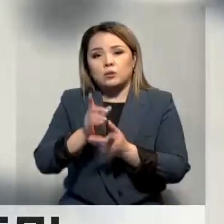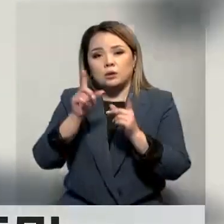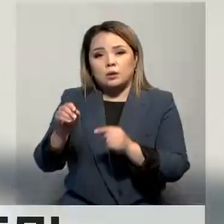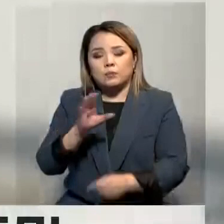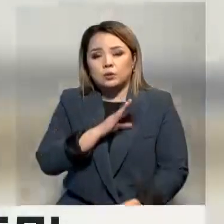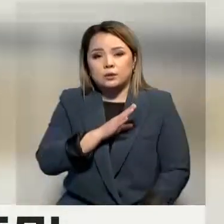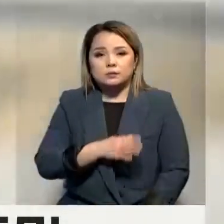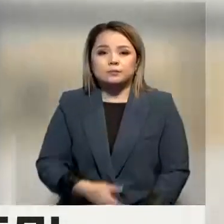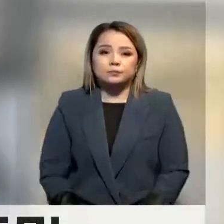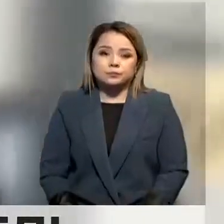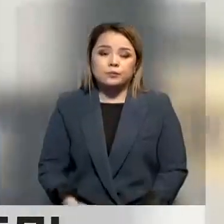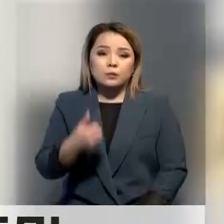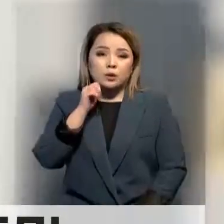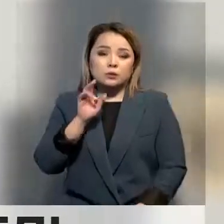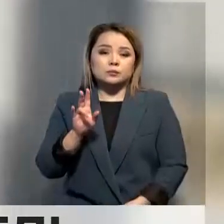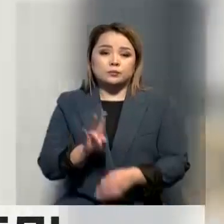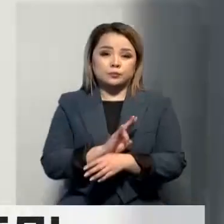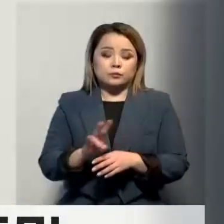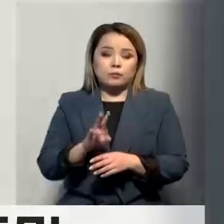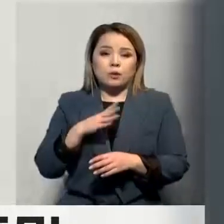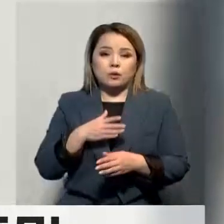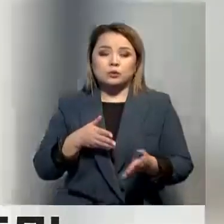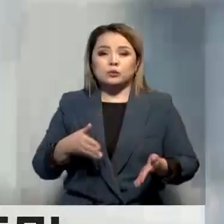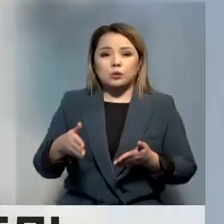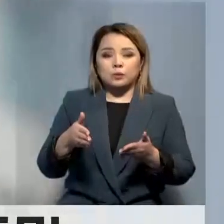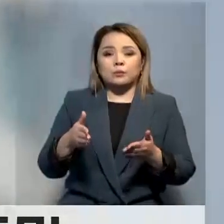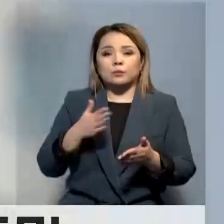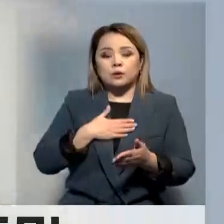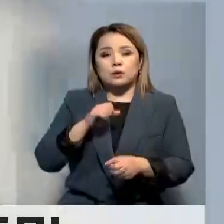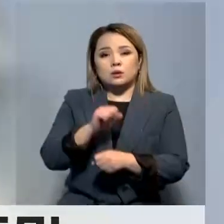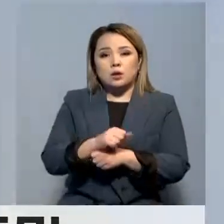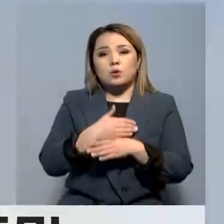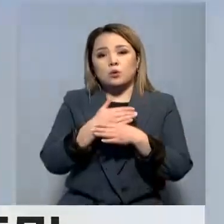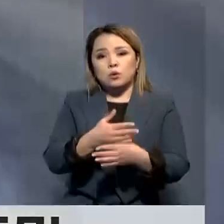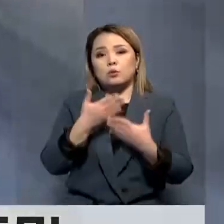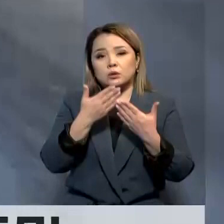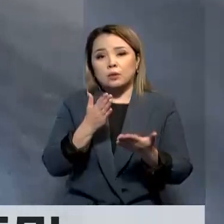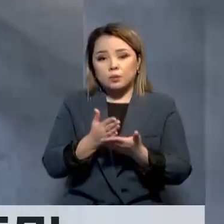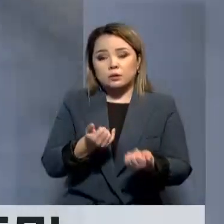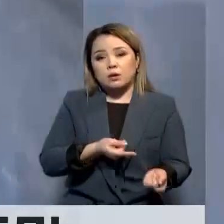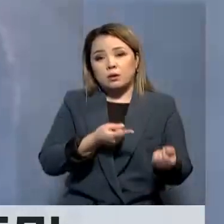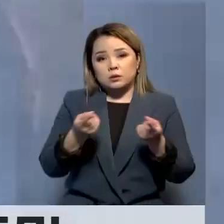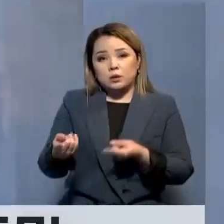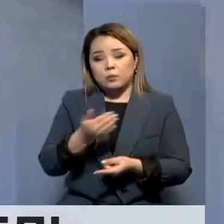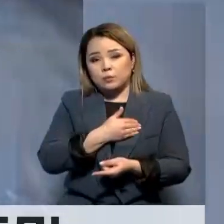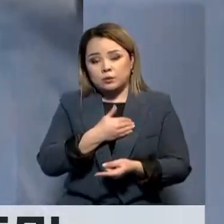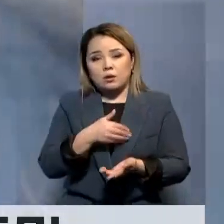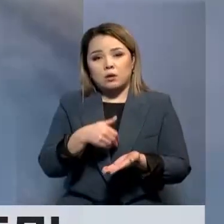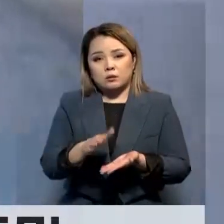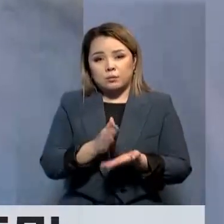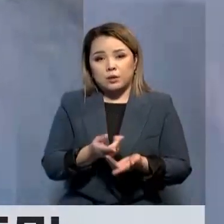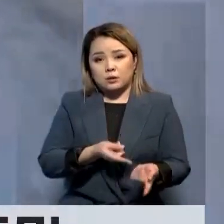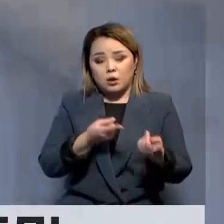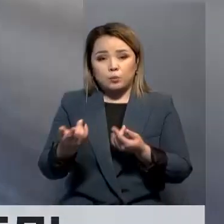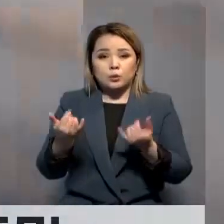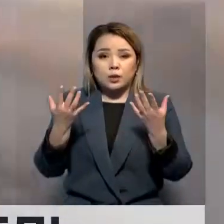Кеше түнде біздер сол жолда патруль жасап жүрдік, осы кісіге тоқтадық, көмек ұсындық. Эвакуациядан бас тартты.